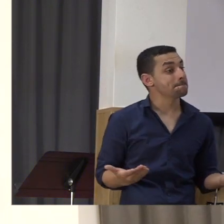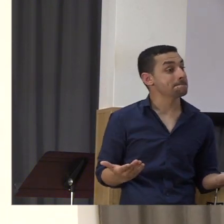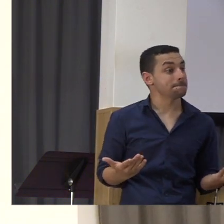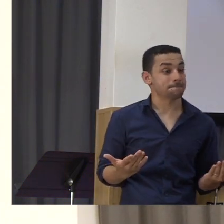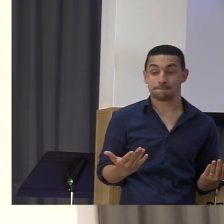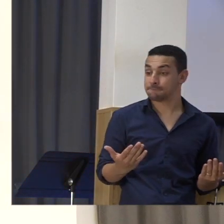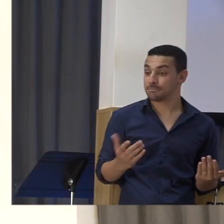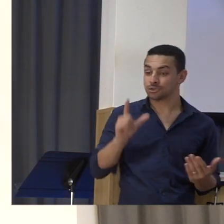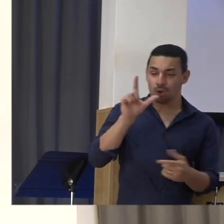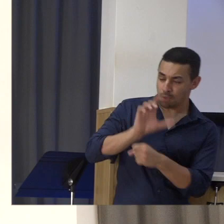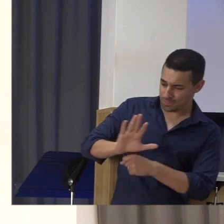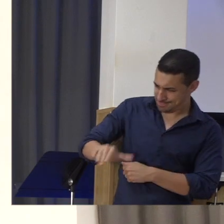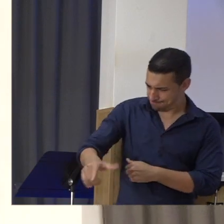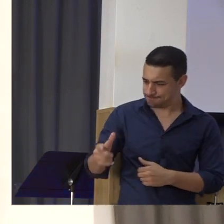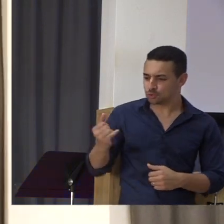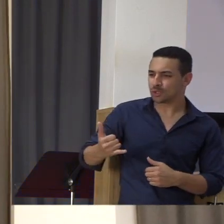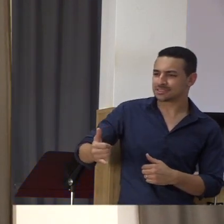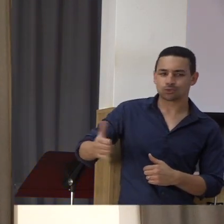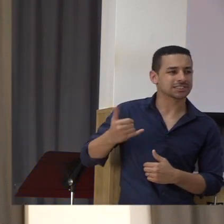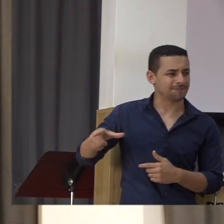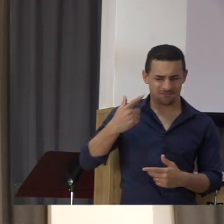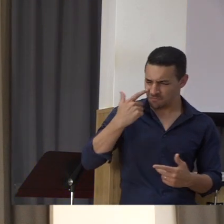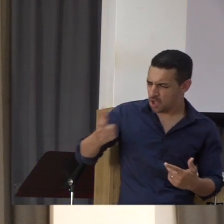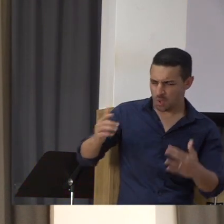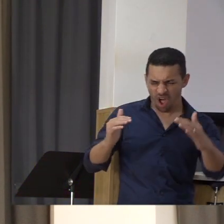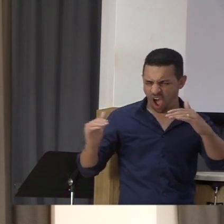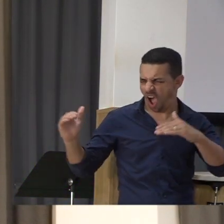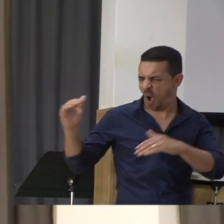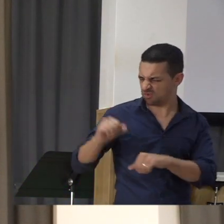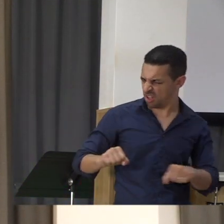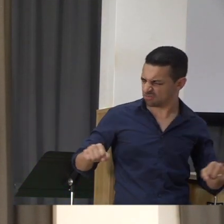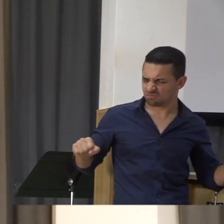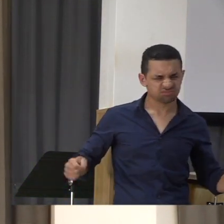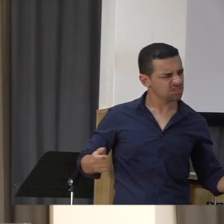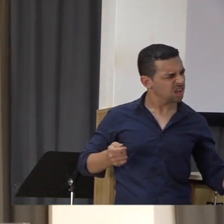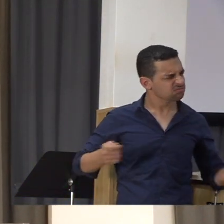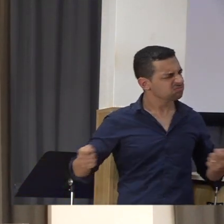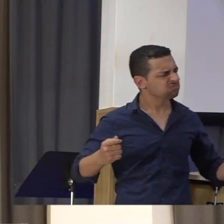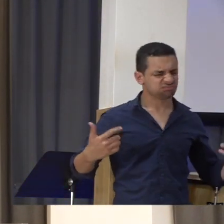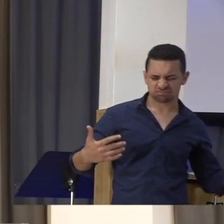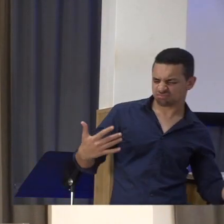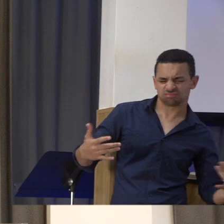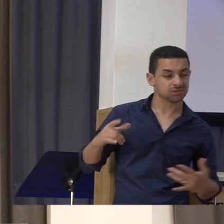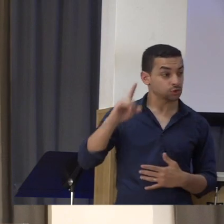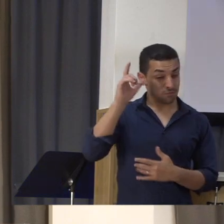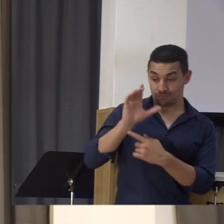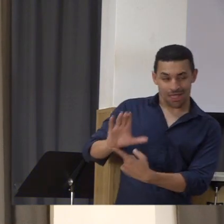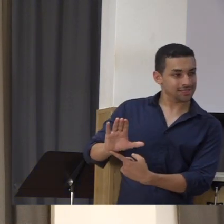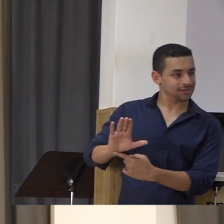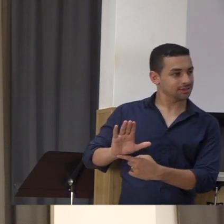Dieu lui montre, tu seras élevé, tu seras en haute position. Mais Dieu, c'est tout ce que Dieu lui